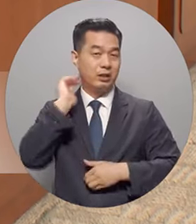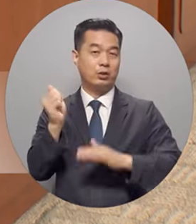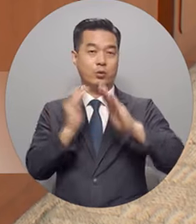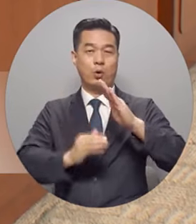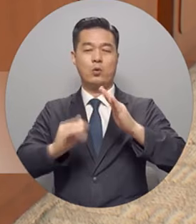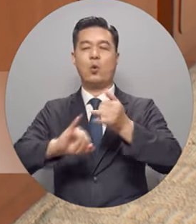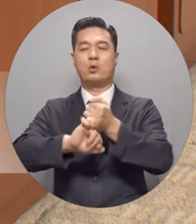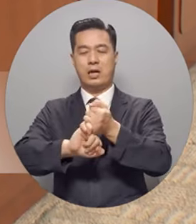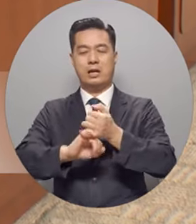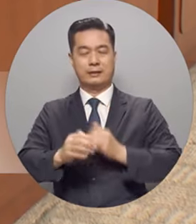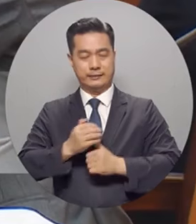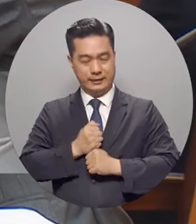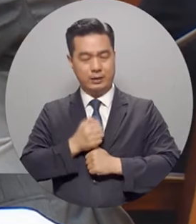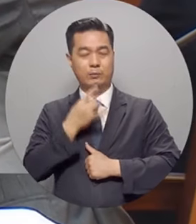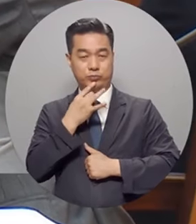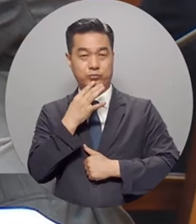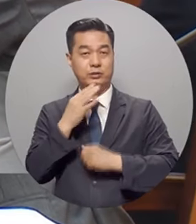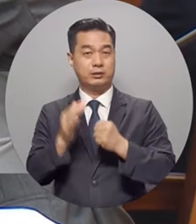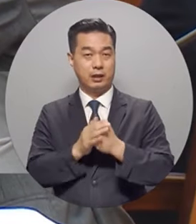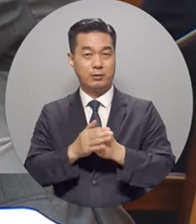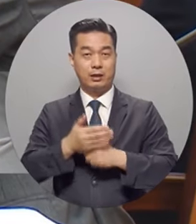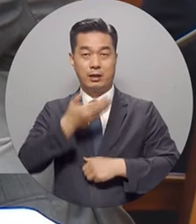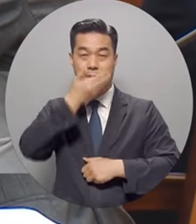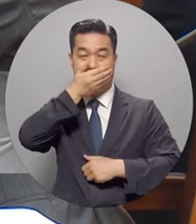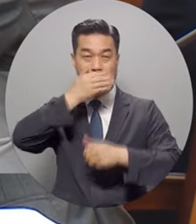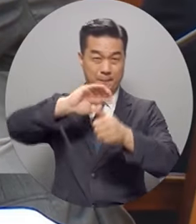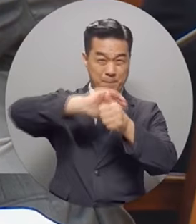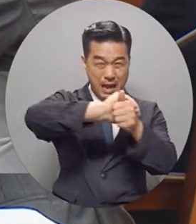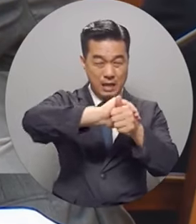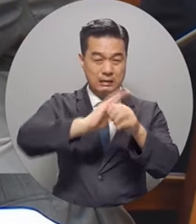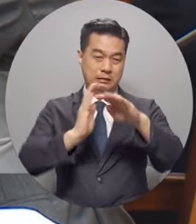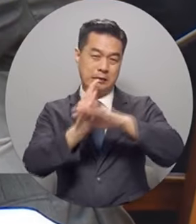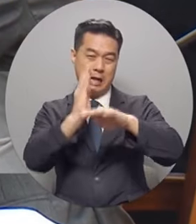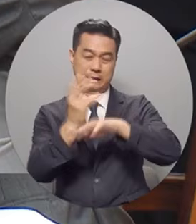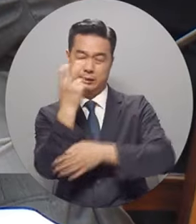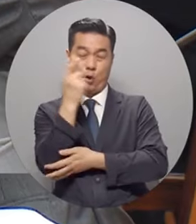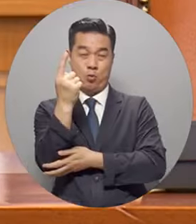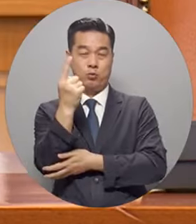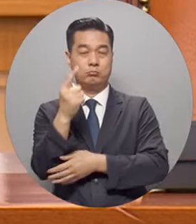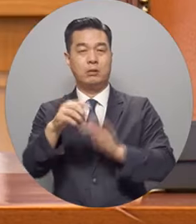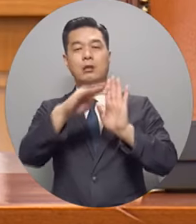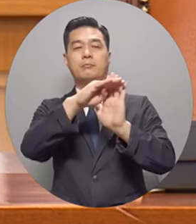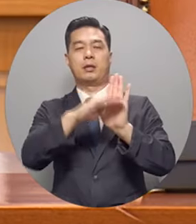것이라 답했고 이른바 이틀막 경호가 지나쳤다는 지적에는 경호